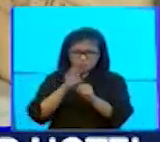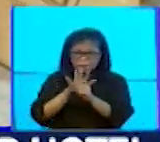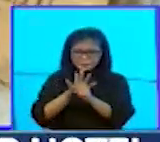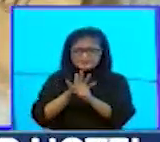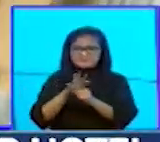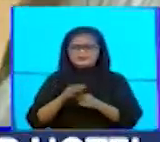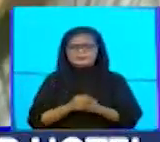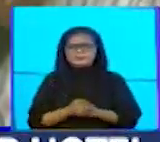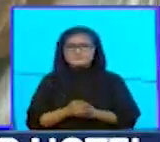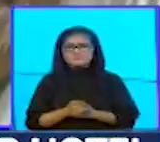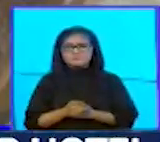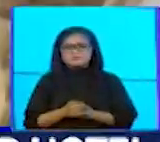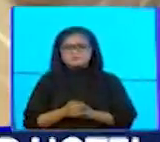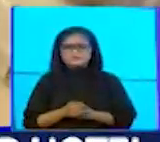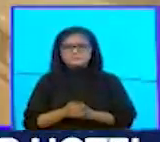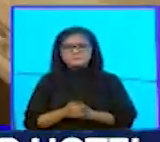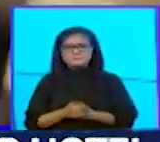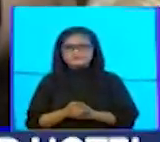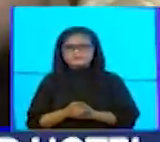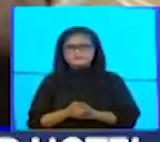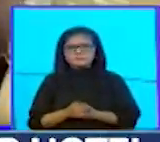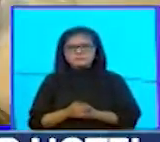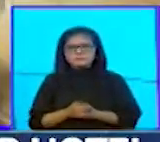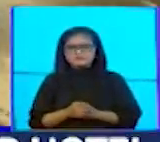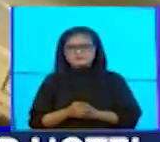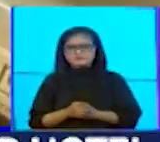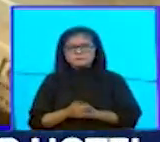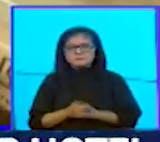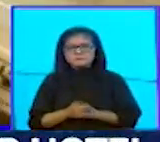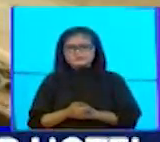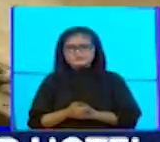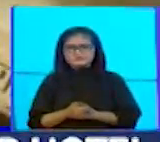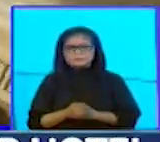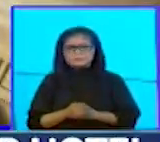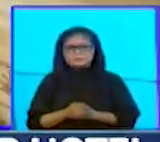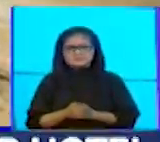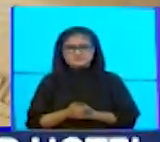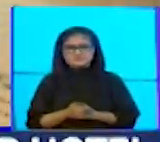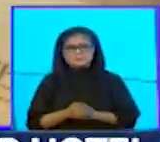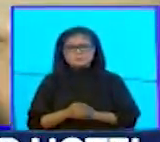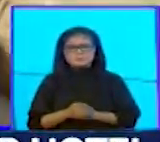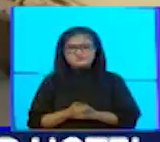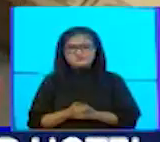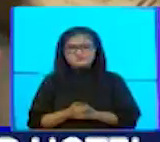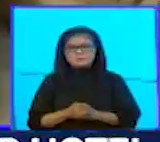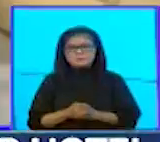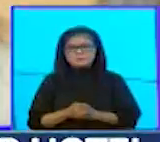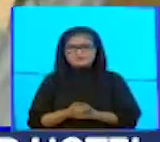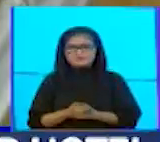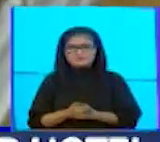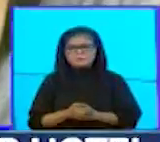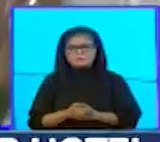atau terpapar Network hilanglah yang lebih tahu enggak lain